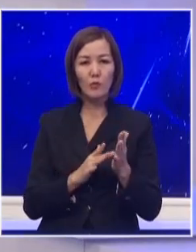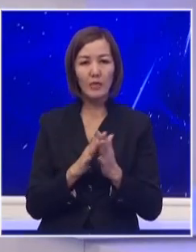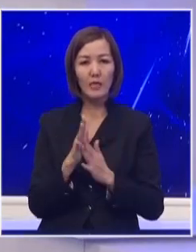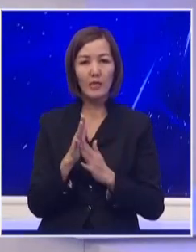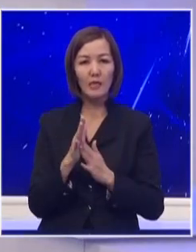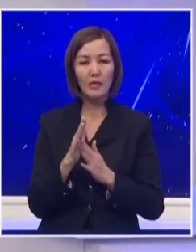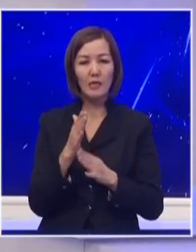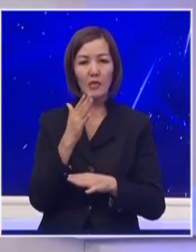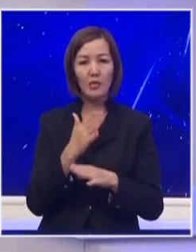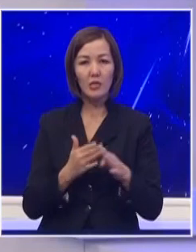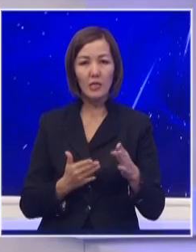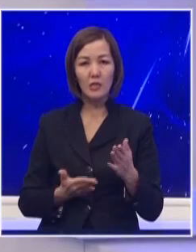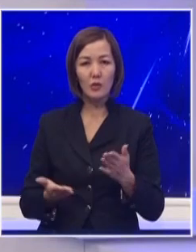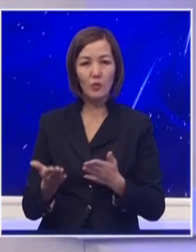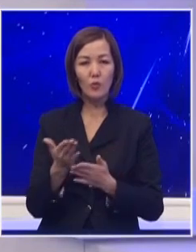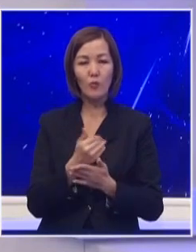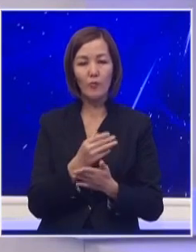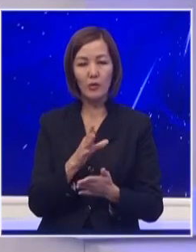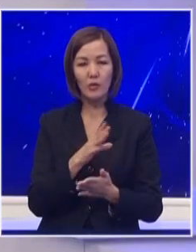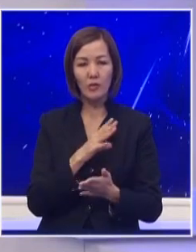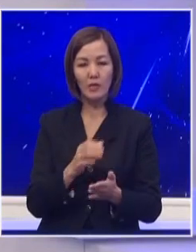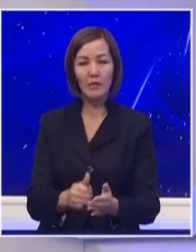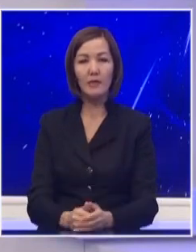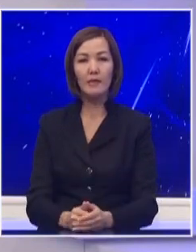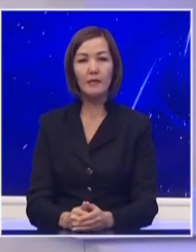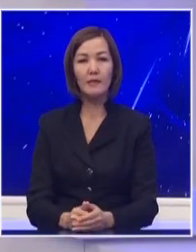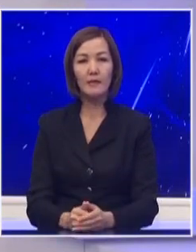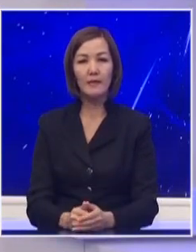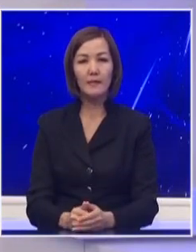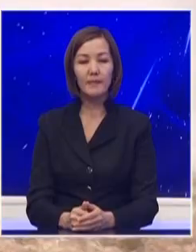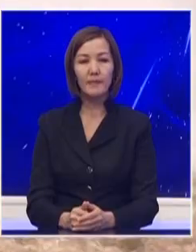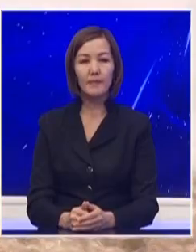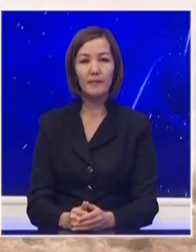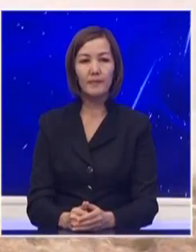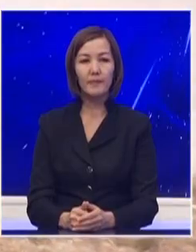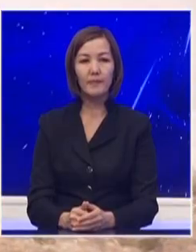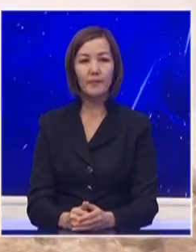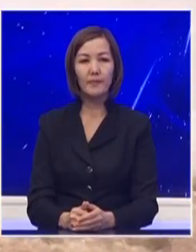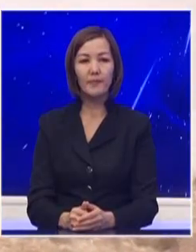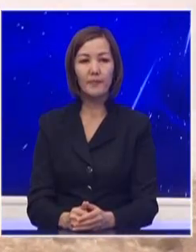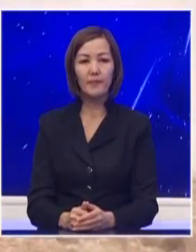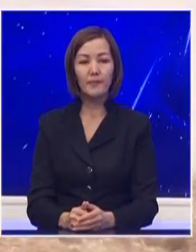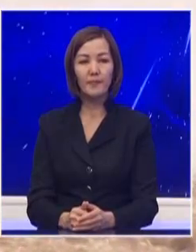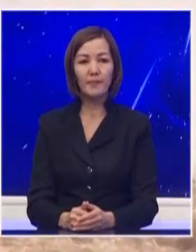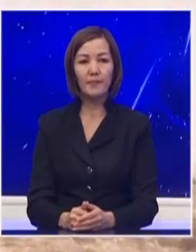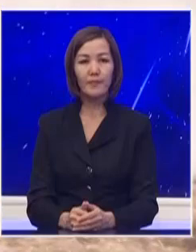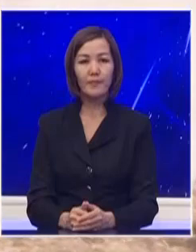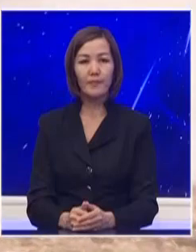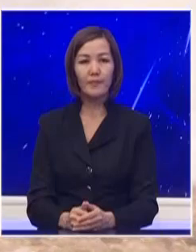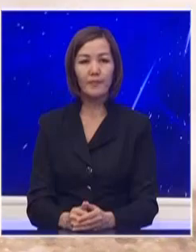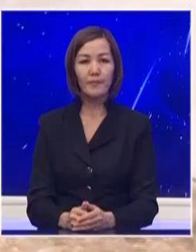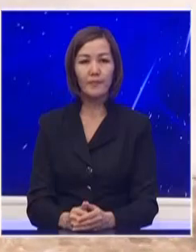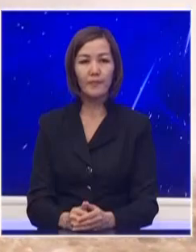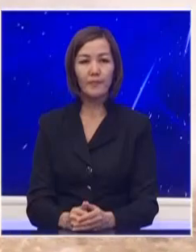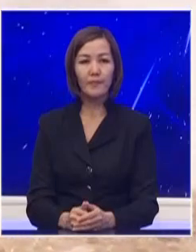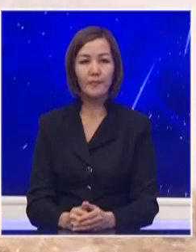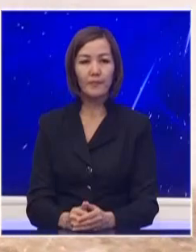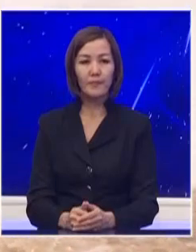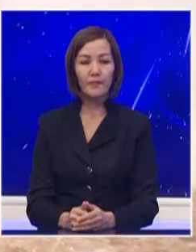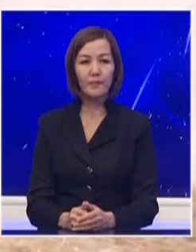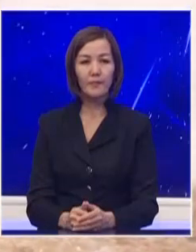область. Жоғарғы оқу орындарын Алматыдан облысқа көшіру қолға алынды. Біз барлық жағынан қарастырып жатырмыз. Қонаев қаласына болмаса